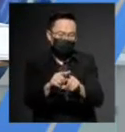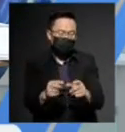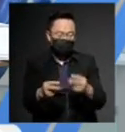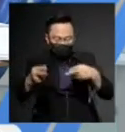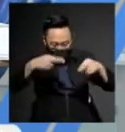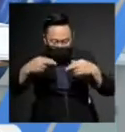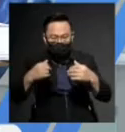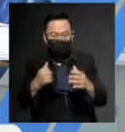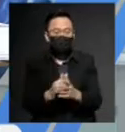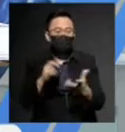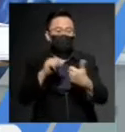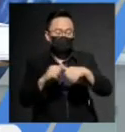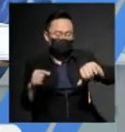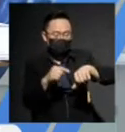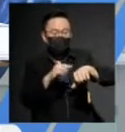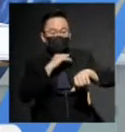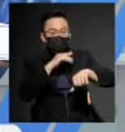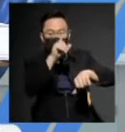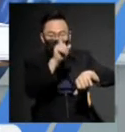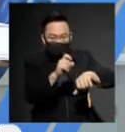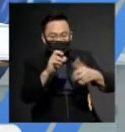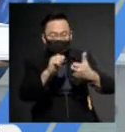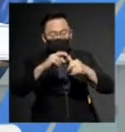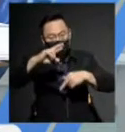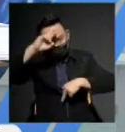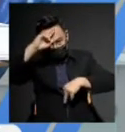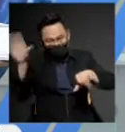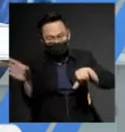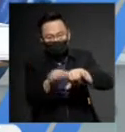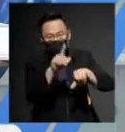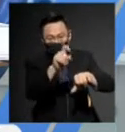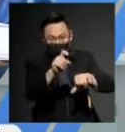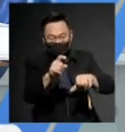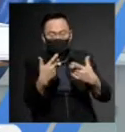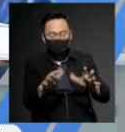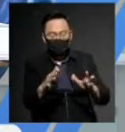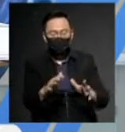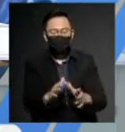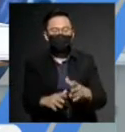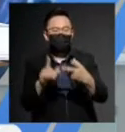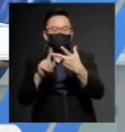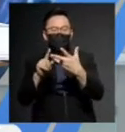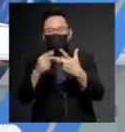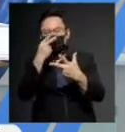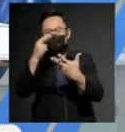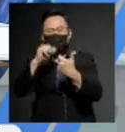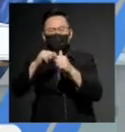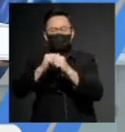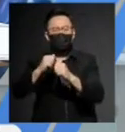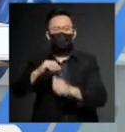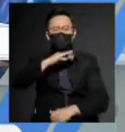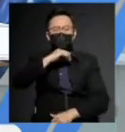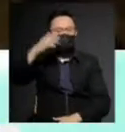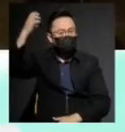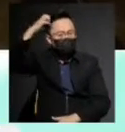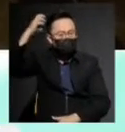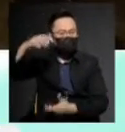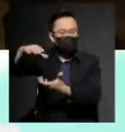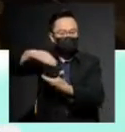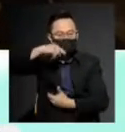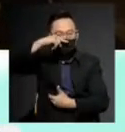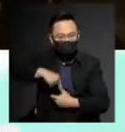ที่ตายแบบจากโรคหรือเปล่ามาดูเรื่องของการลักลอบนำเข้าหมูจากประเทศเพื่อนบ้านแบบผิดกฎหมายค่ะมีคน